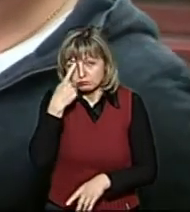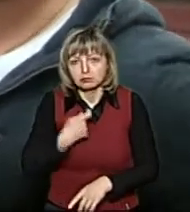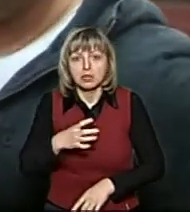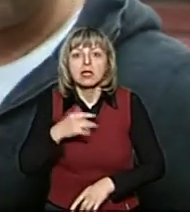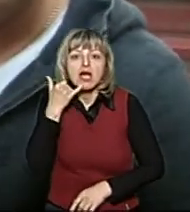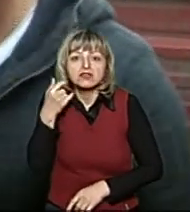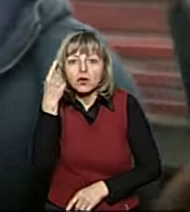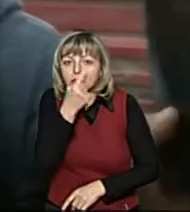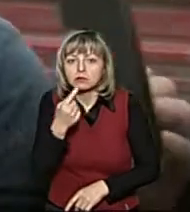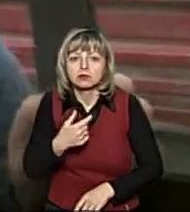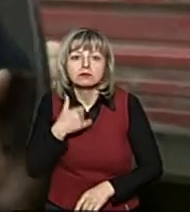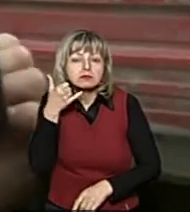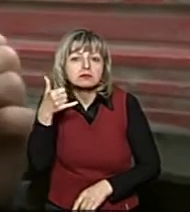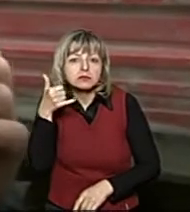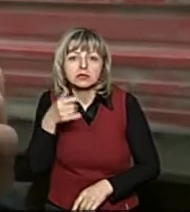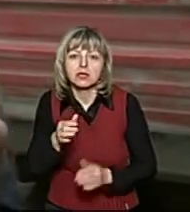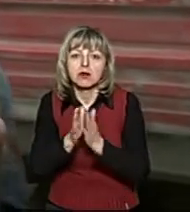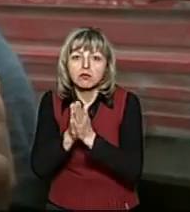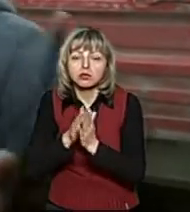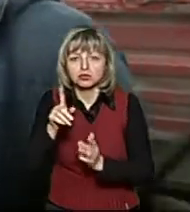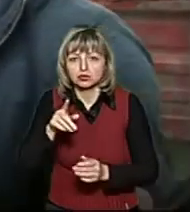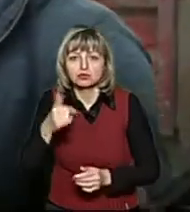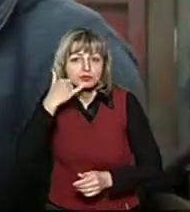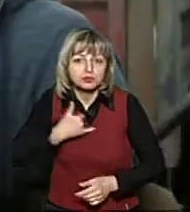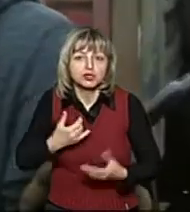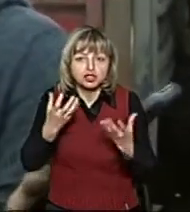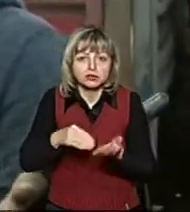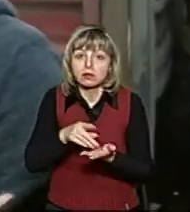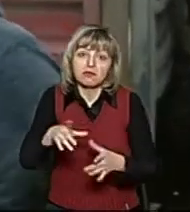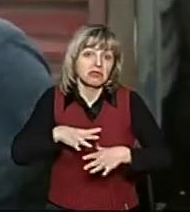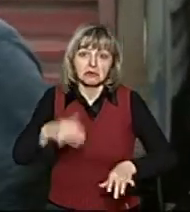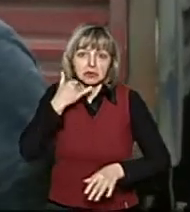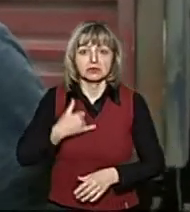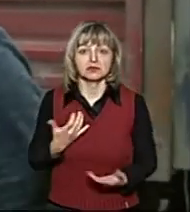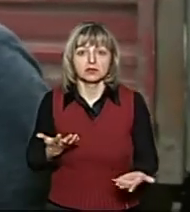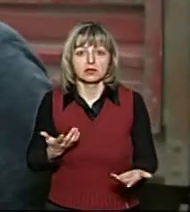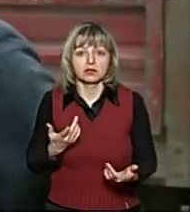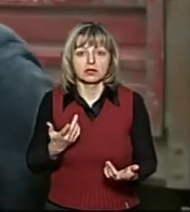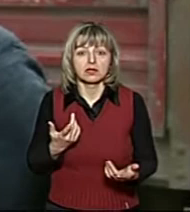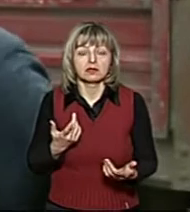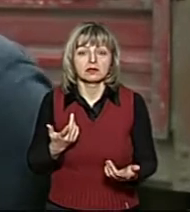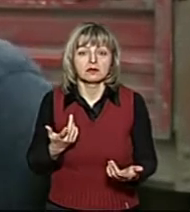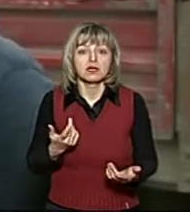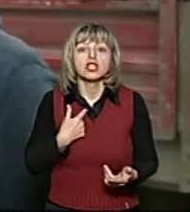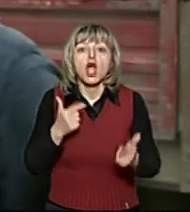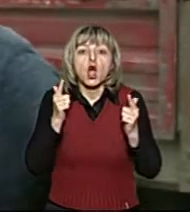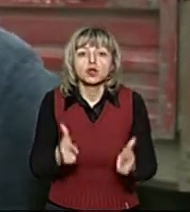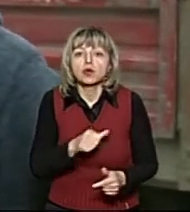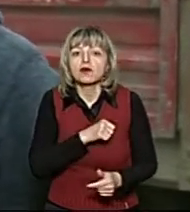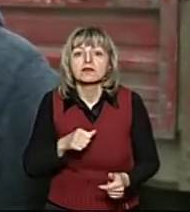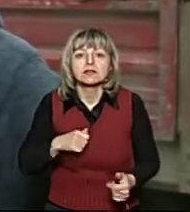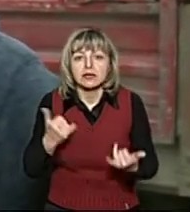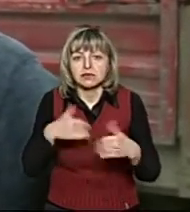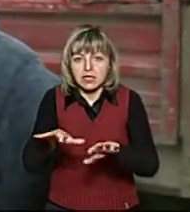вас дзвонив, я достаю такий телефон, набери мене ще раз. І він каже, я не дзвонив, ну це просто крадіж робиться. Я його готов сам, самовільно